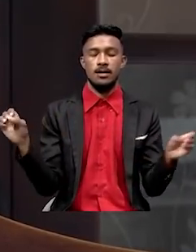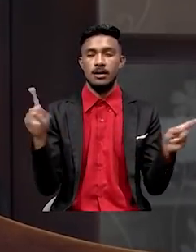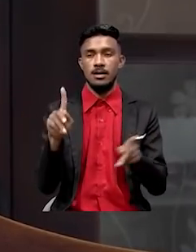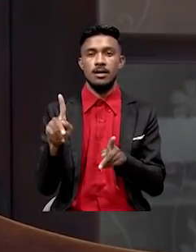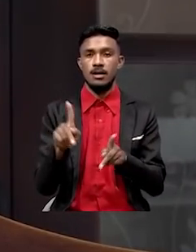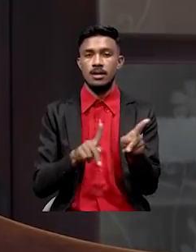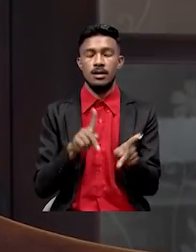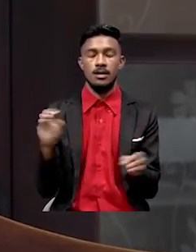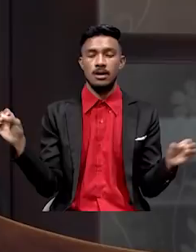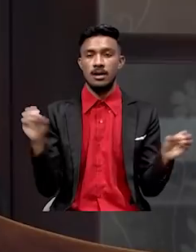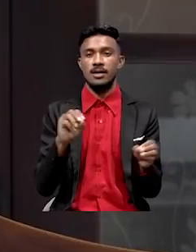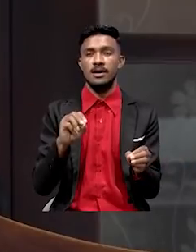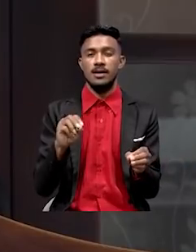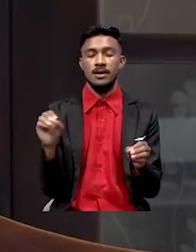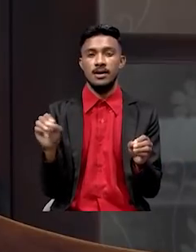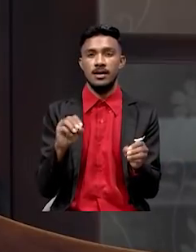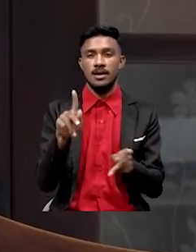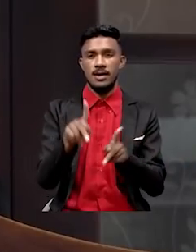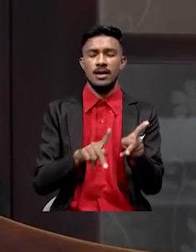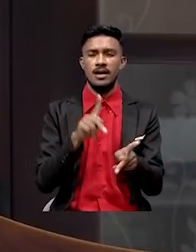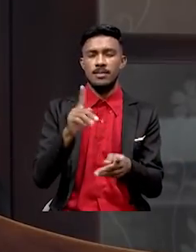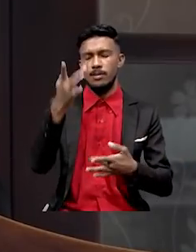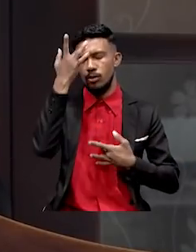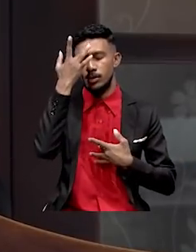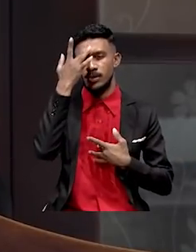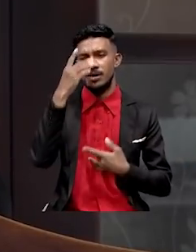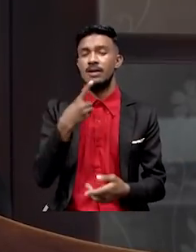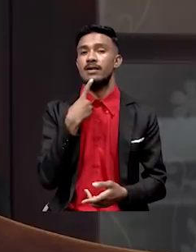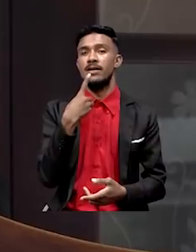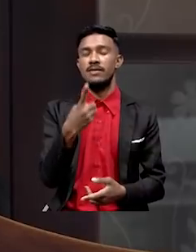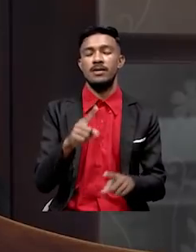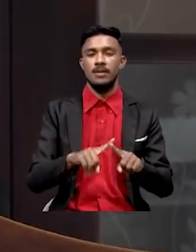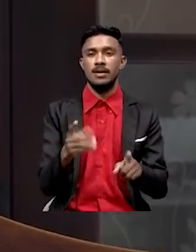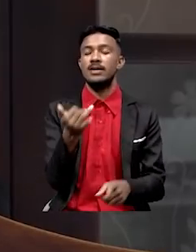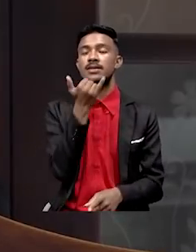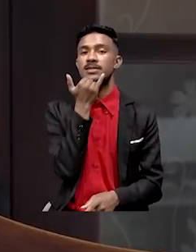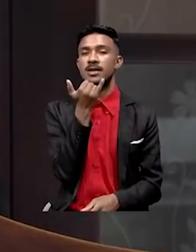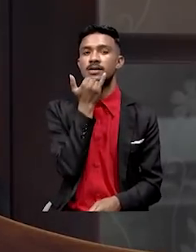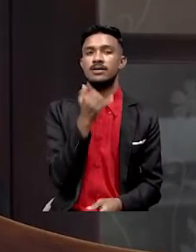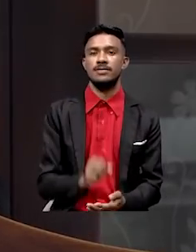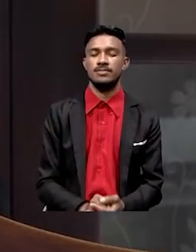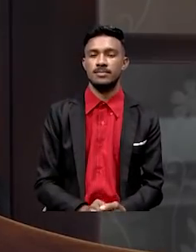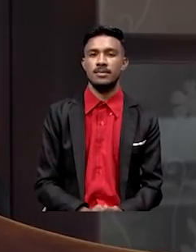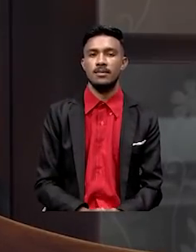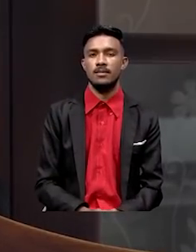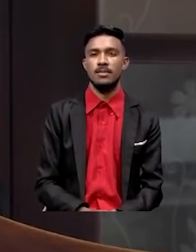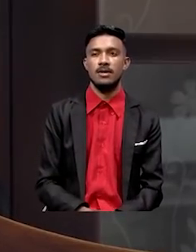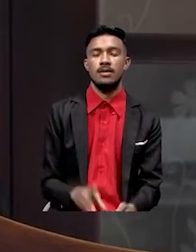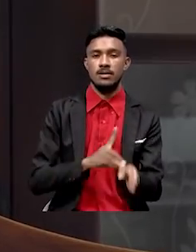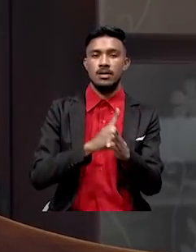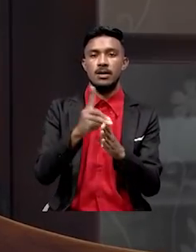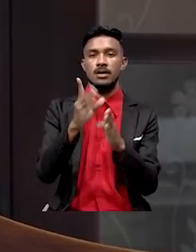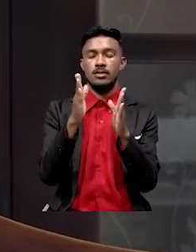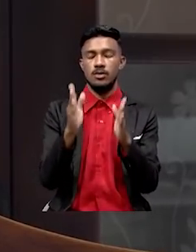ni nia, la os paciente mak atu manda fali. Sane salah ona. Ne it halo buat salah. Né? Diretor mak